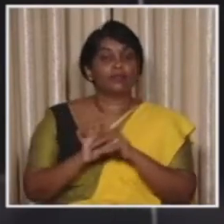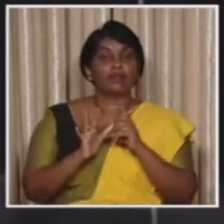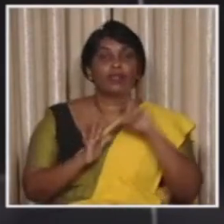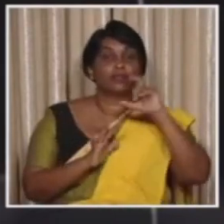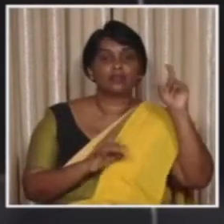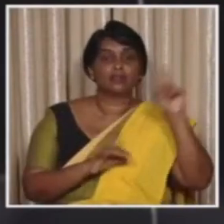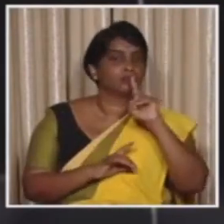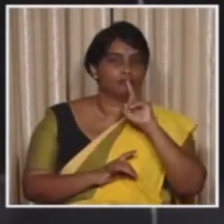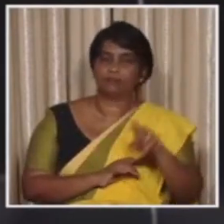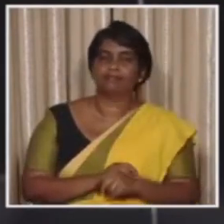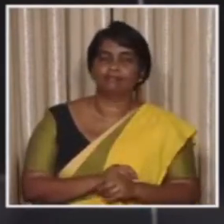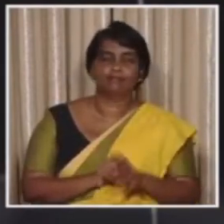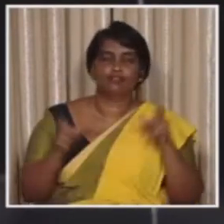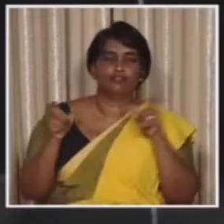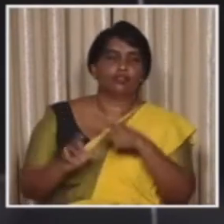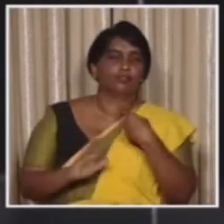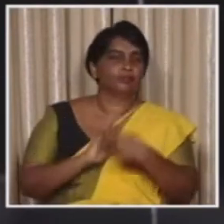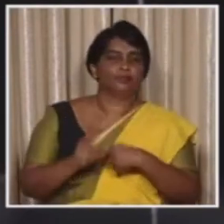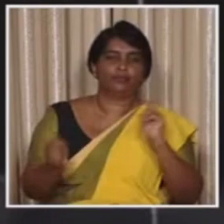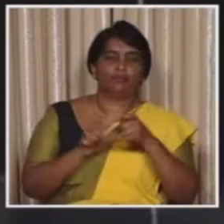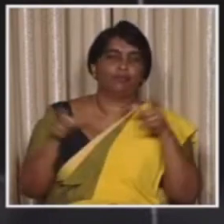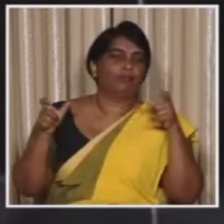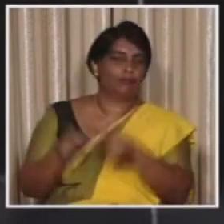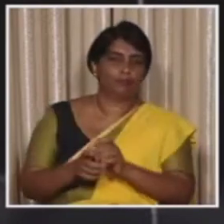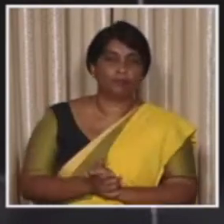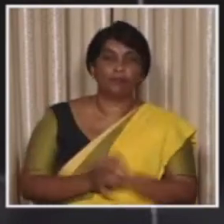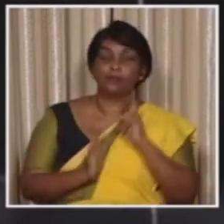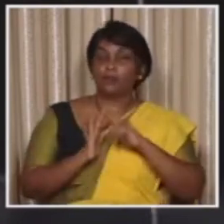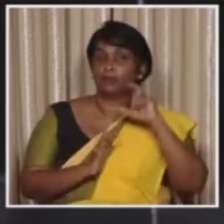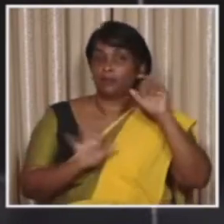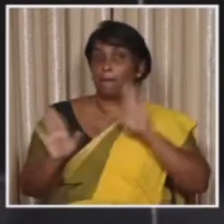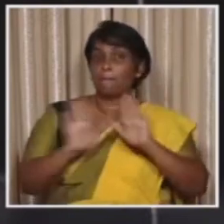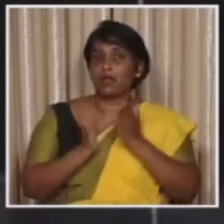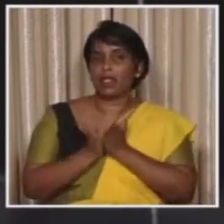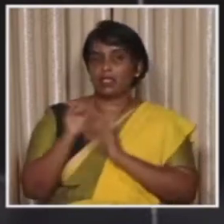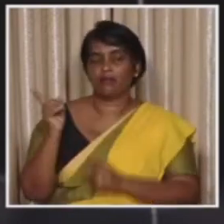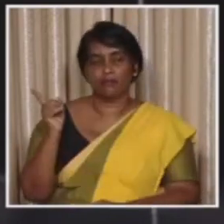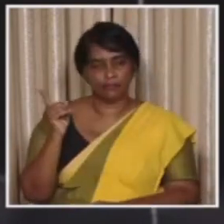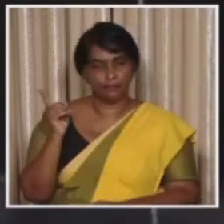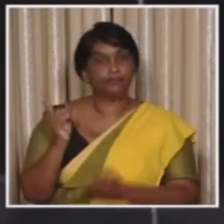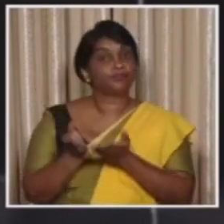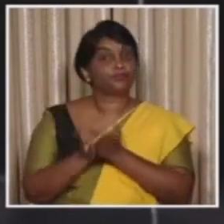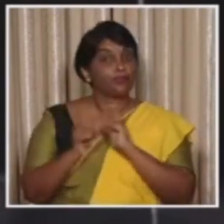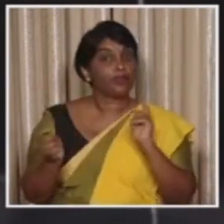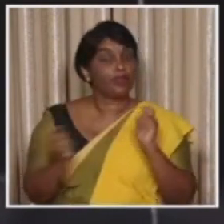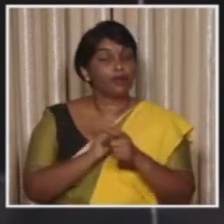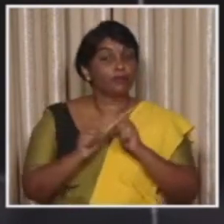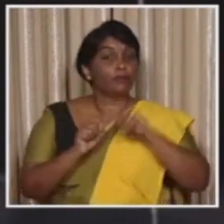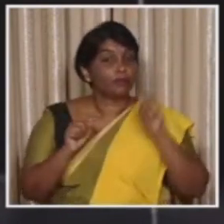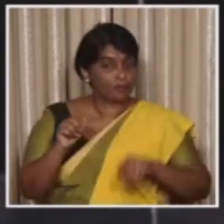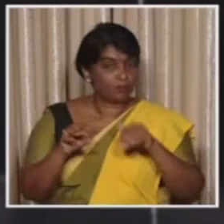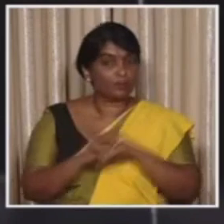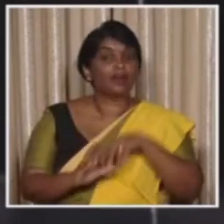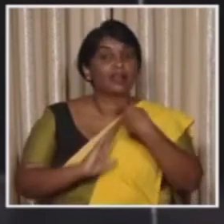කියයි තහනම් කියලා ලංකාව ක්‍රිකට් වලින්. මොකද ICC පාලනය කරන්නේ ඉන්දියාව. ඉන්දියාවේ ක්‍රිකට් බෝඩ් එක ඉන්නේ